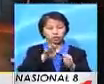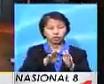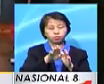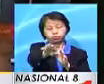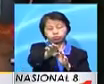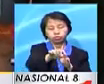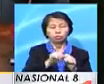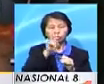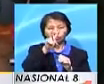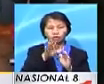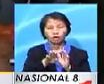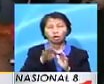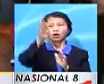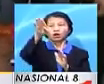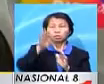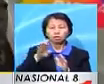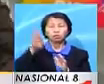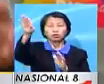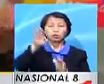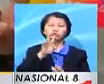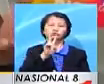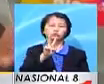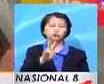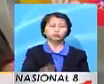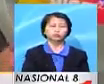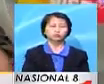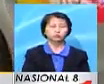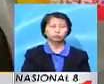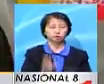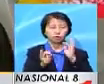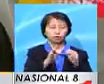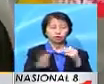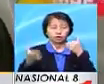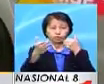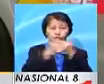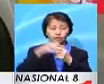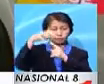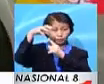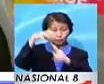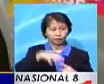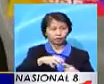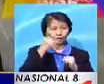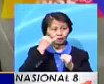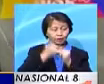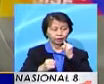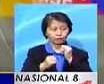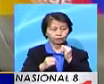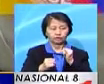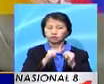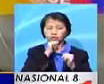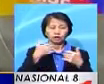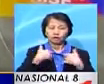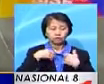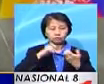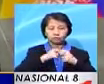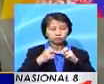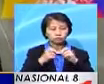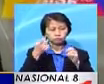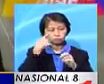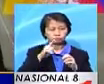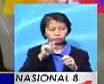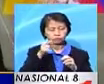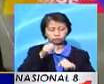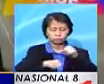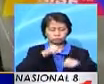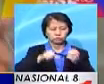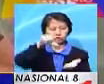pecutan dan 2 pendakian. Walaupun sampai ke kejohanan ini di saat akhir ia tidak menggugat kepada khususnya buat